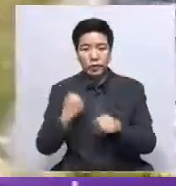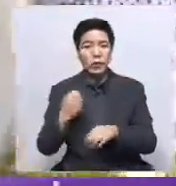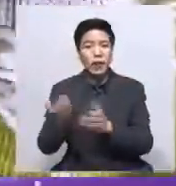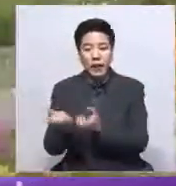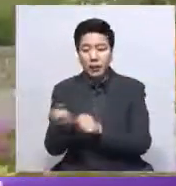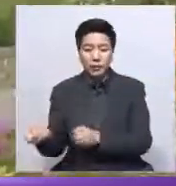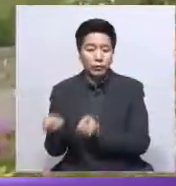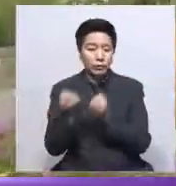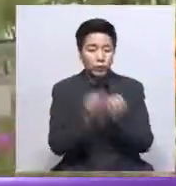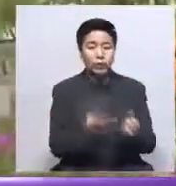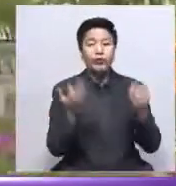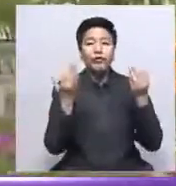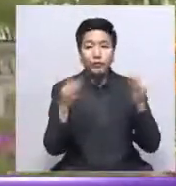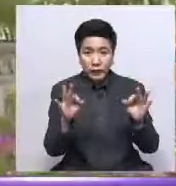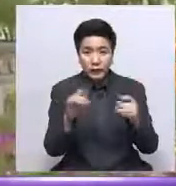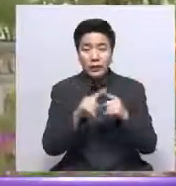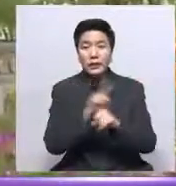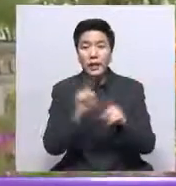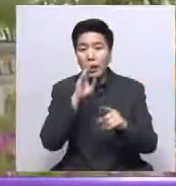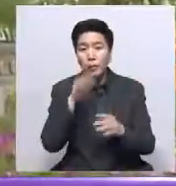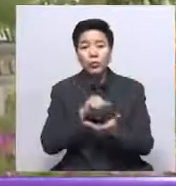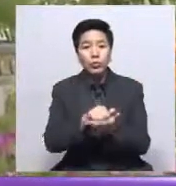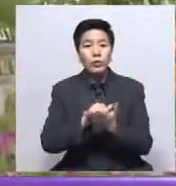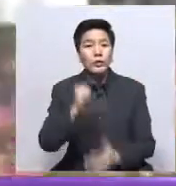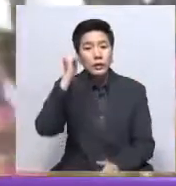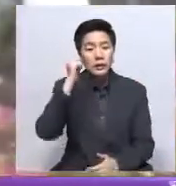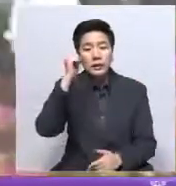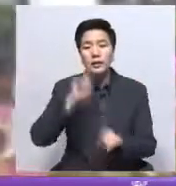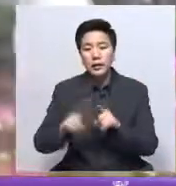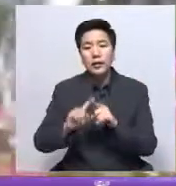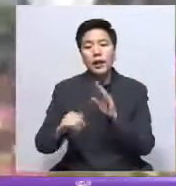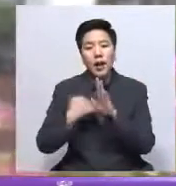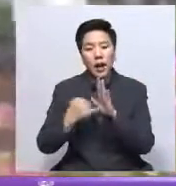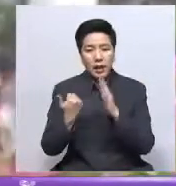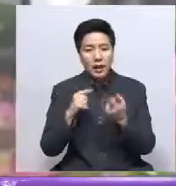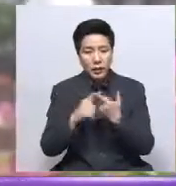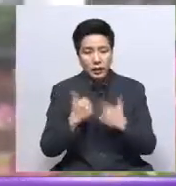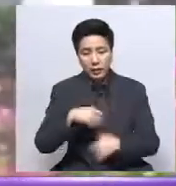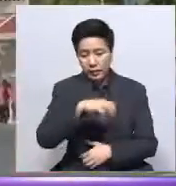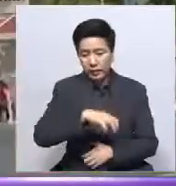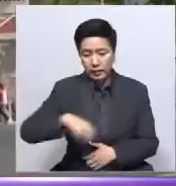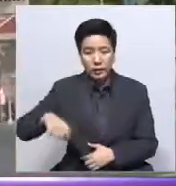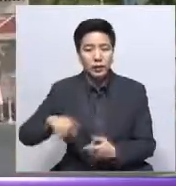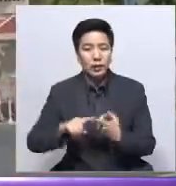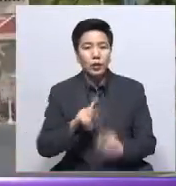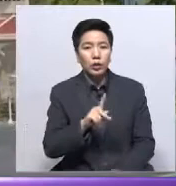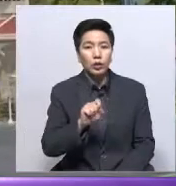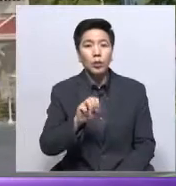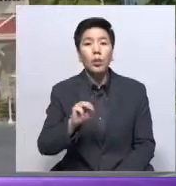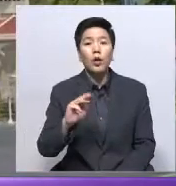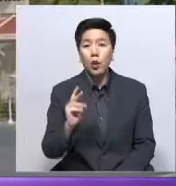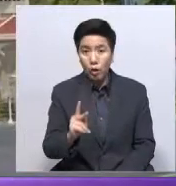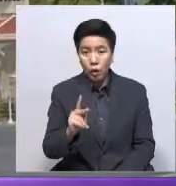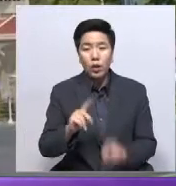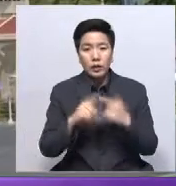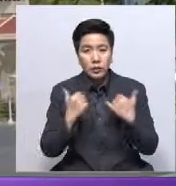สรับส่งฟรีจากบริเวณดังกล่าวแต่ถ้าใช้รถบริการสาธารณะจะสะดวกกว่านะครับโดยทางองค์การขนส่งมวลชนกรุงเทพหรือขสม